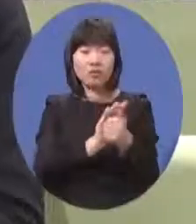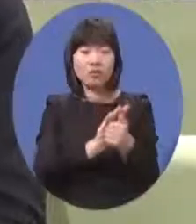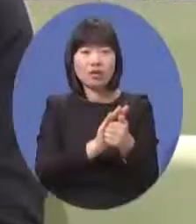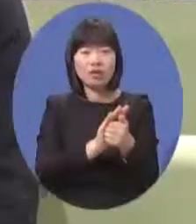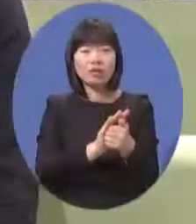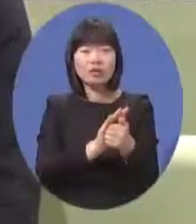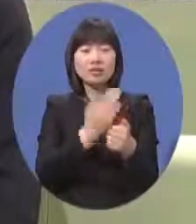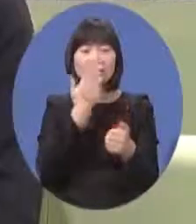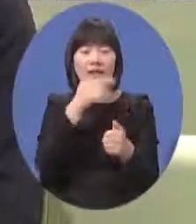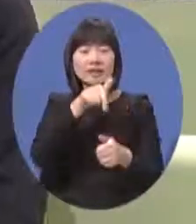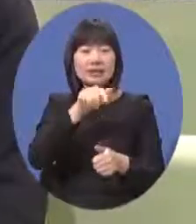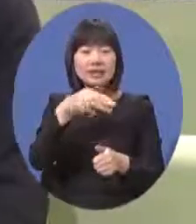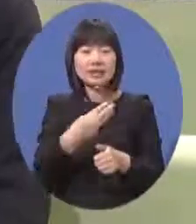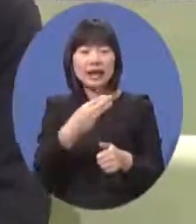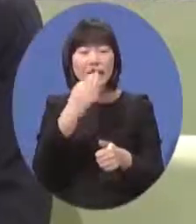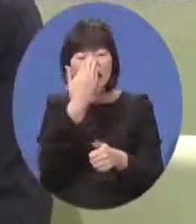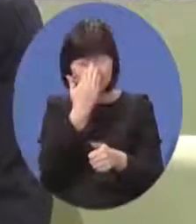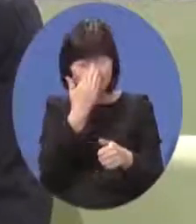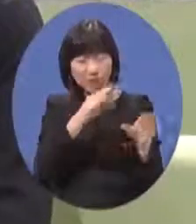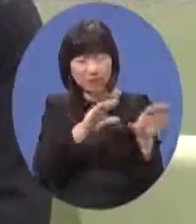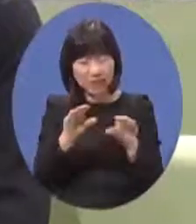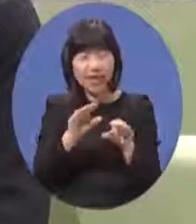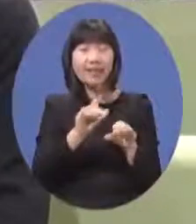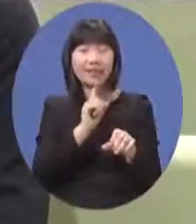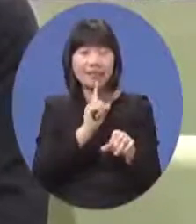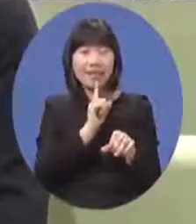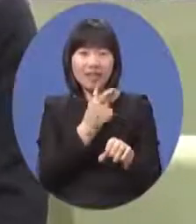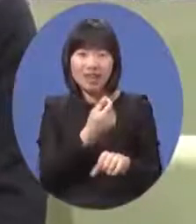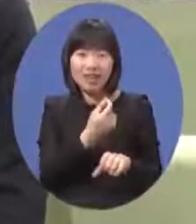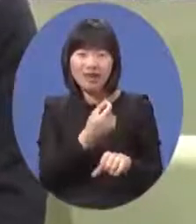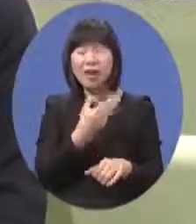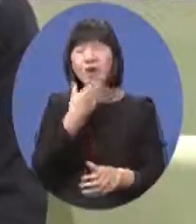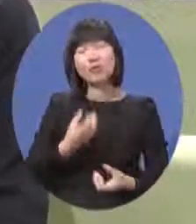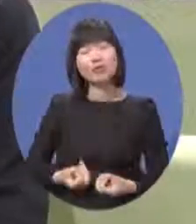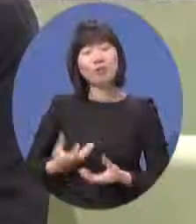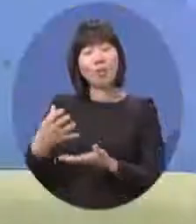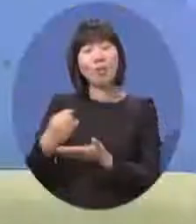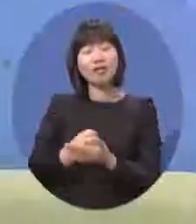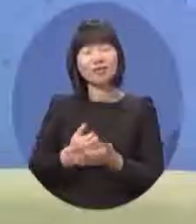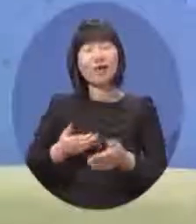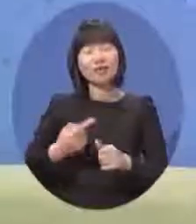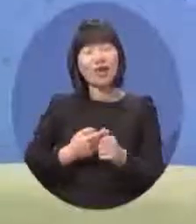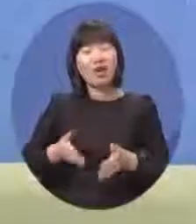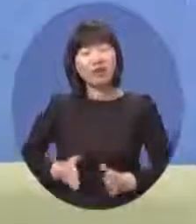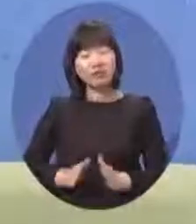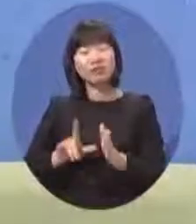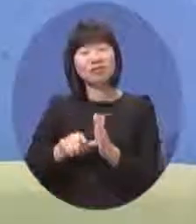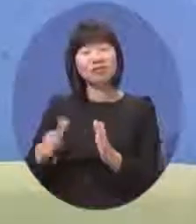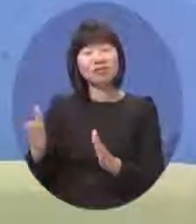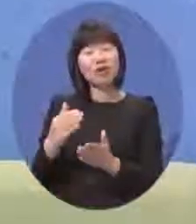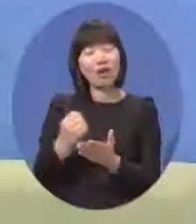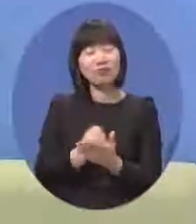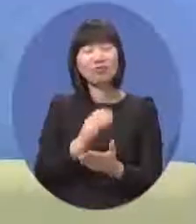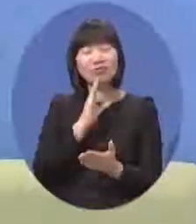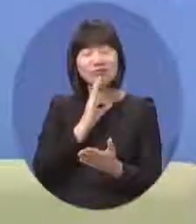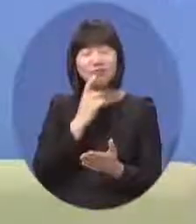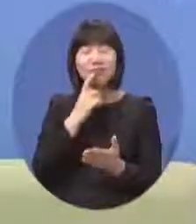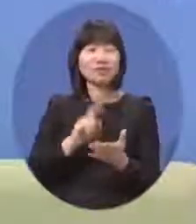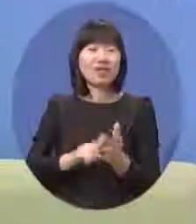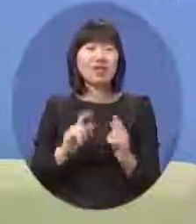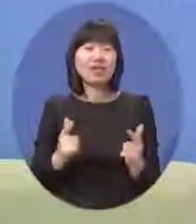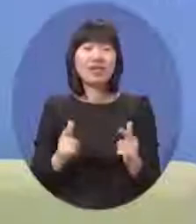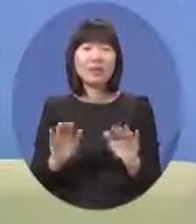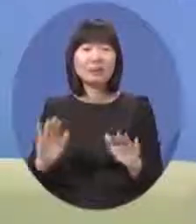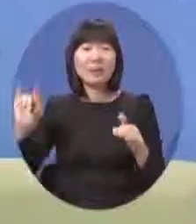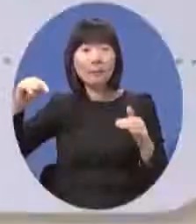편안하게 발달을 해 나갈 수가 아, 있게 됩니다. 축복받은 기질이네요. 네. 그러네요. 이런 기질을 타고 나야 되는데. 그러니까요. 이게 쉽지가 않네요. 네, 그